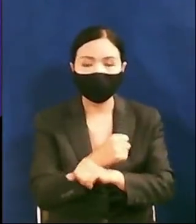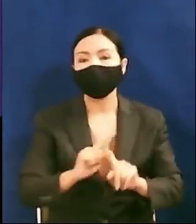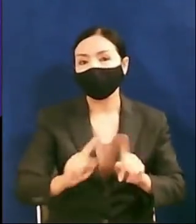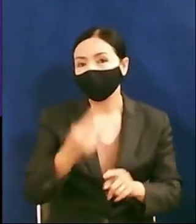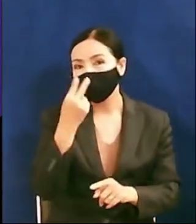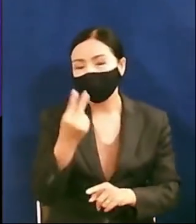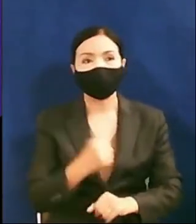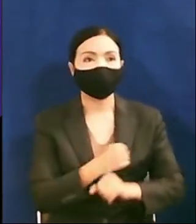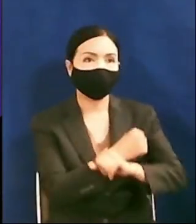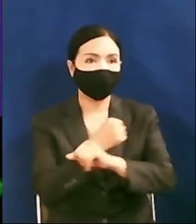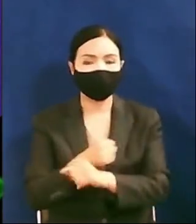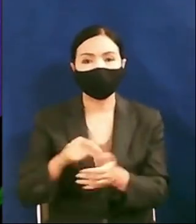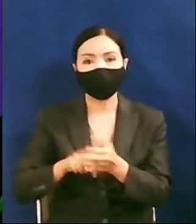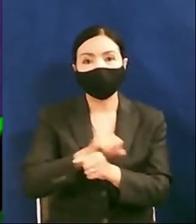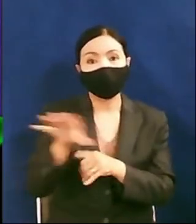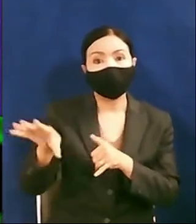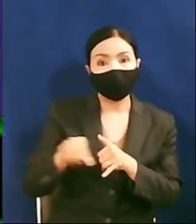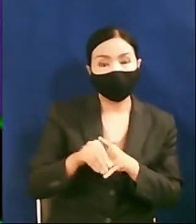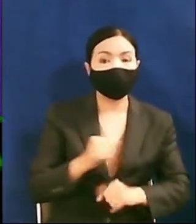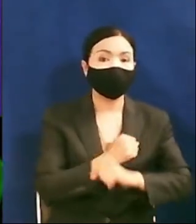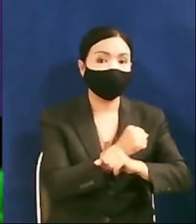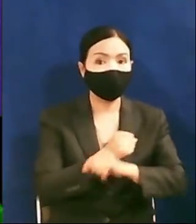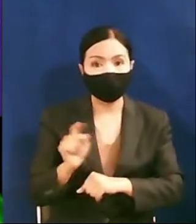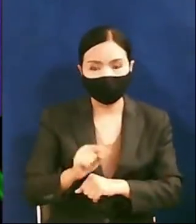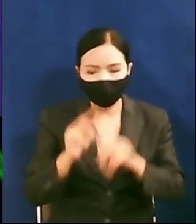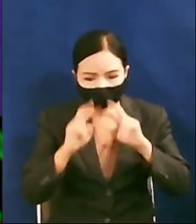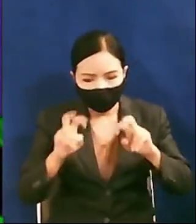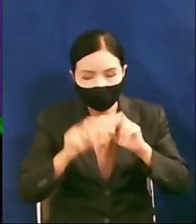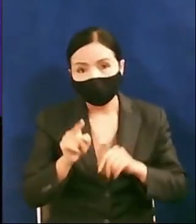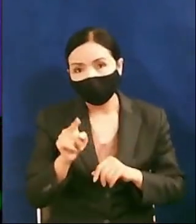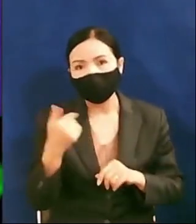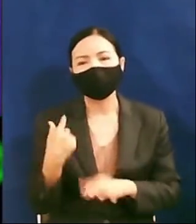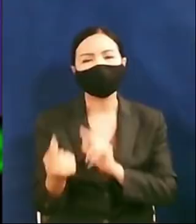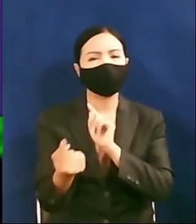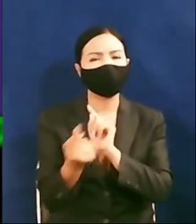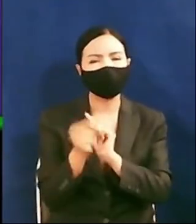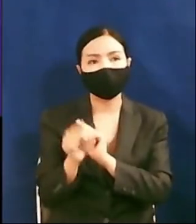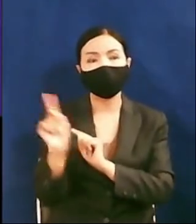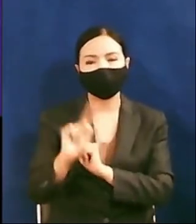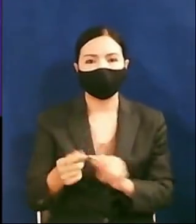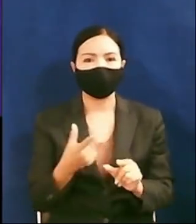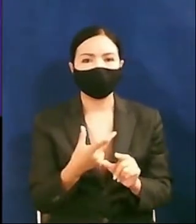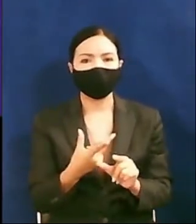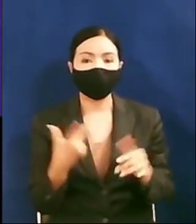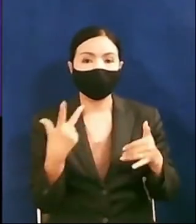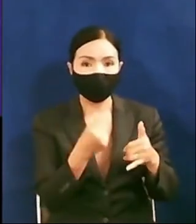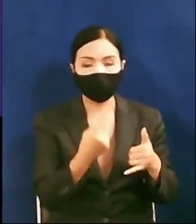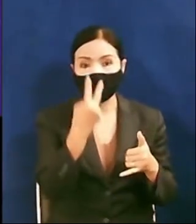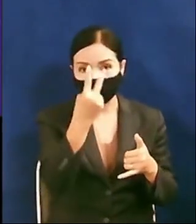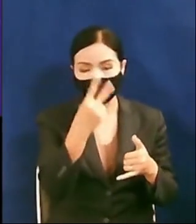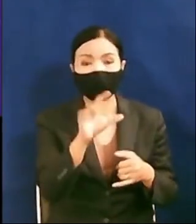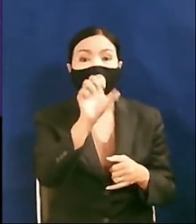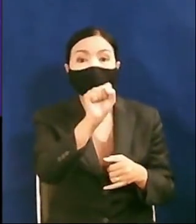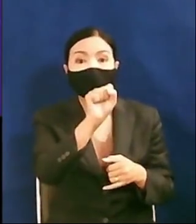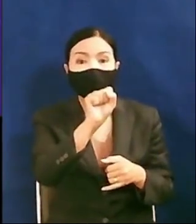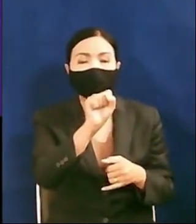องในเรื่องการป้องกันการติดเชื้อนะครับการศึกษาด้วยวิธีนี้ก็จะพบว่าวัคซีนซิโนแวค2เข็มเนี่ยจะสามารถป้อง